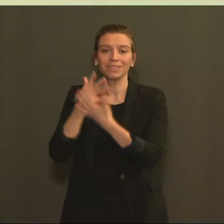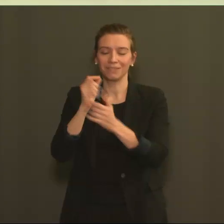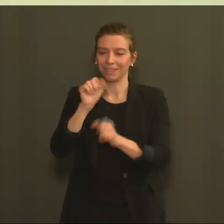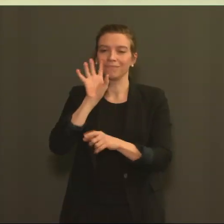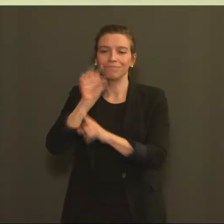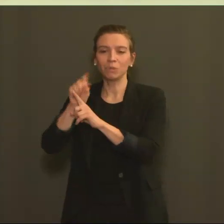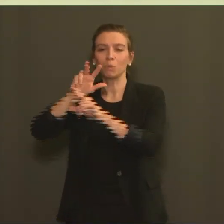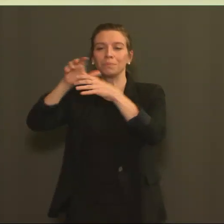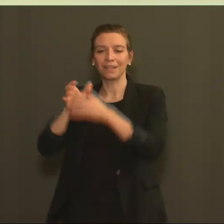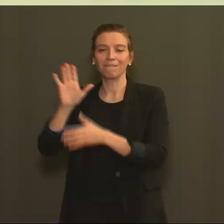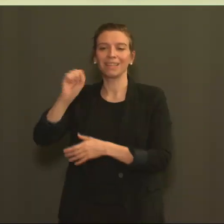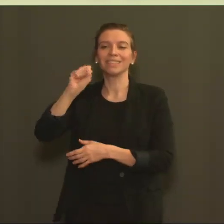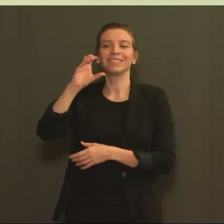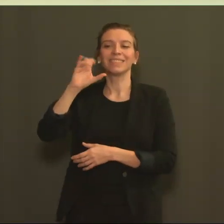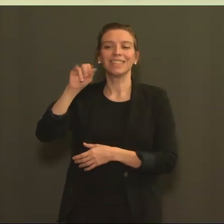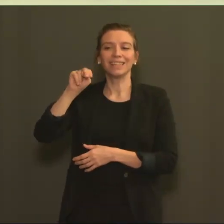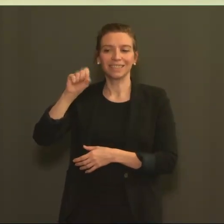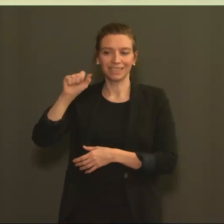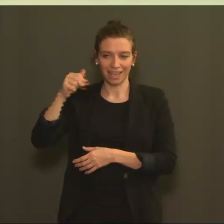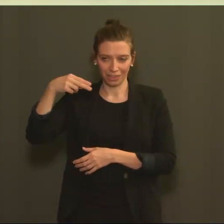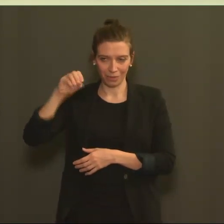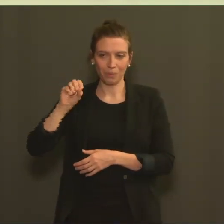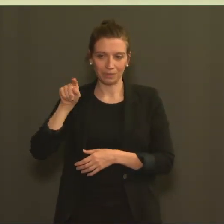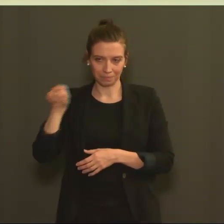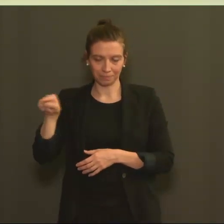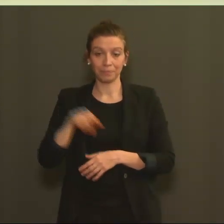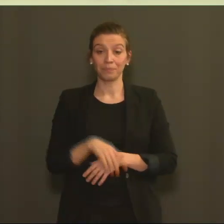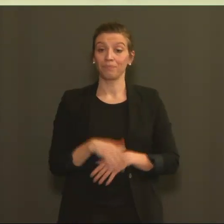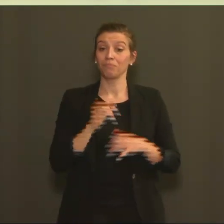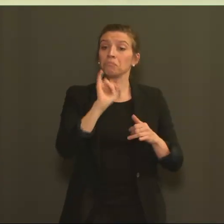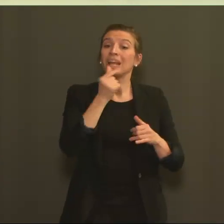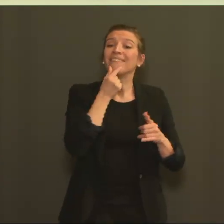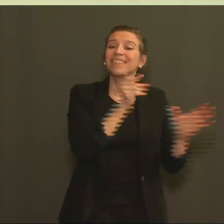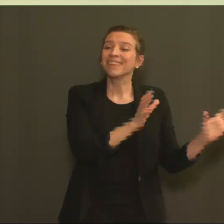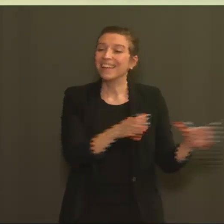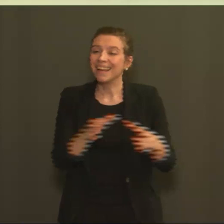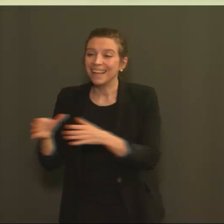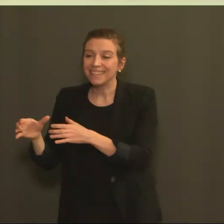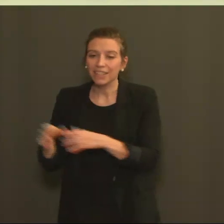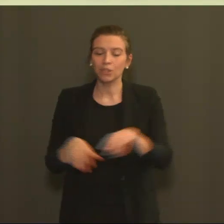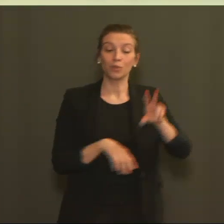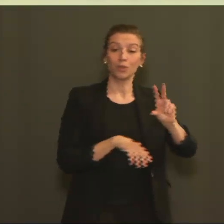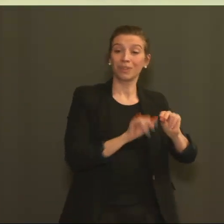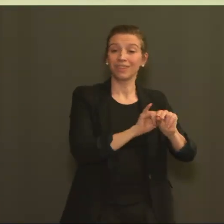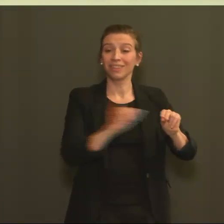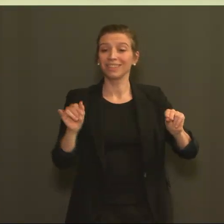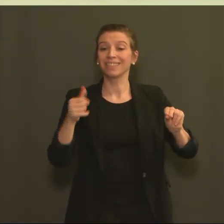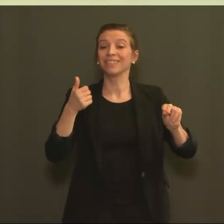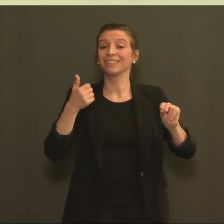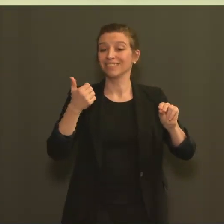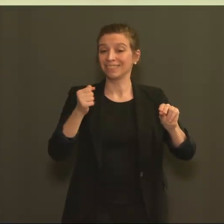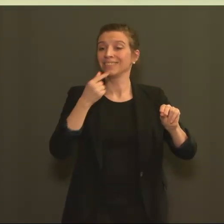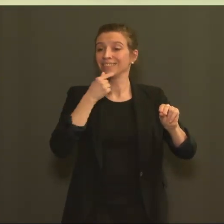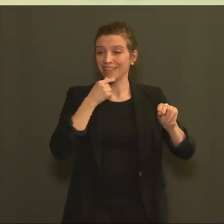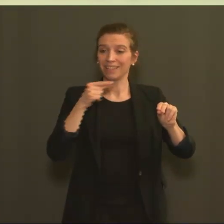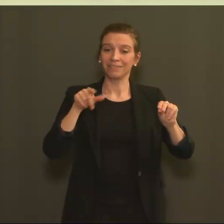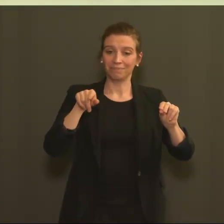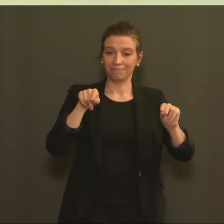en jongeren onder de 20 is er wel een toename van de besmettingen en deze toename is momenteel het meest